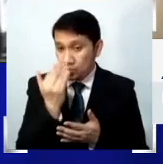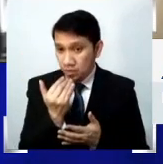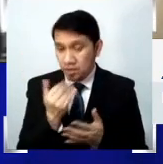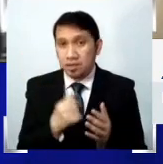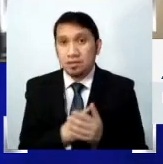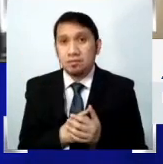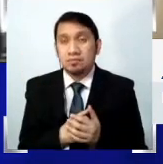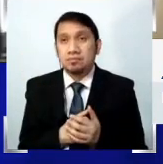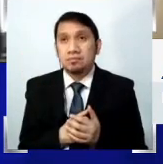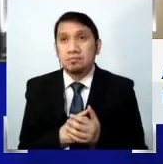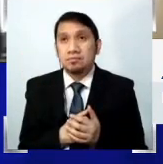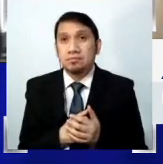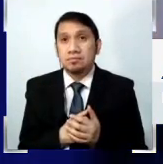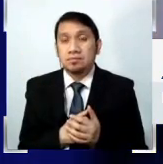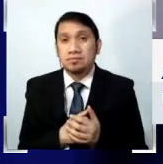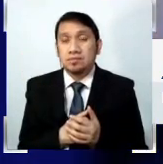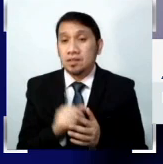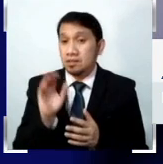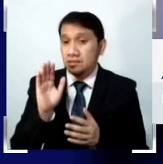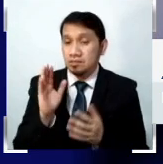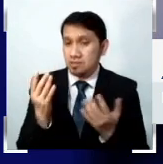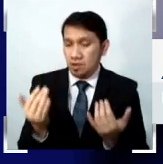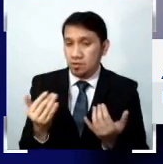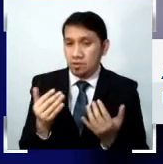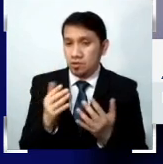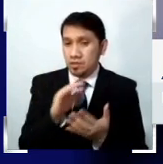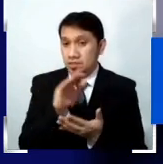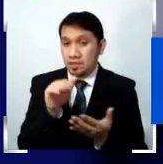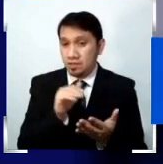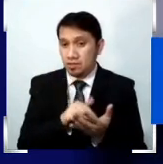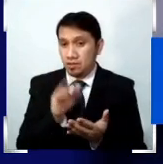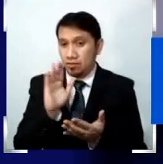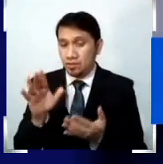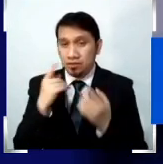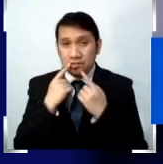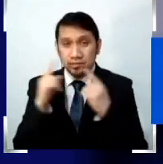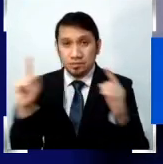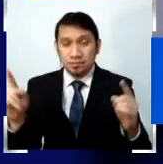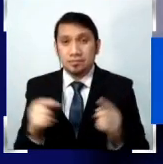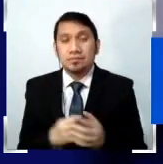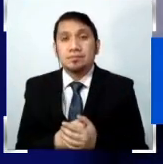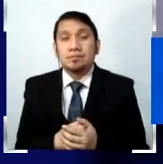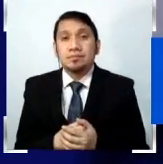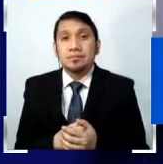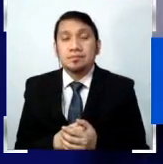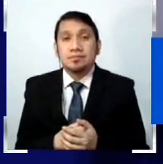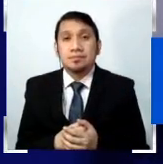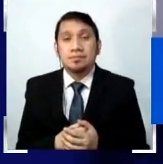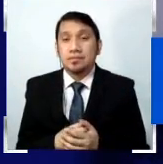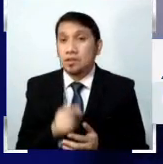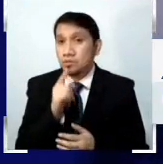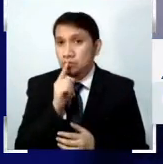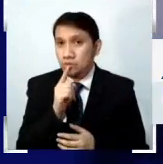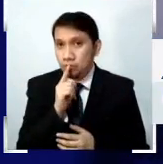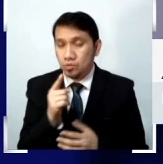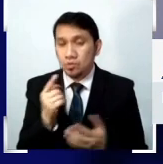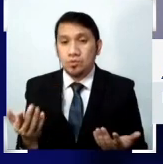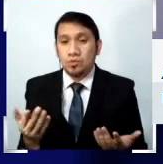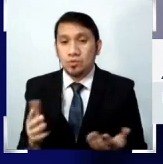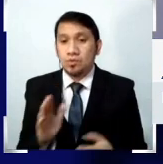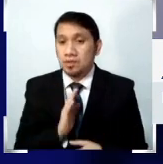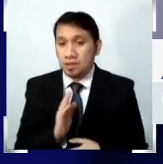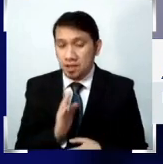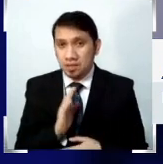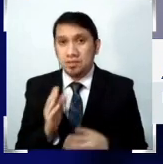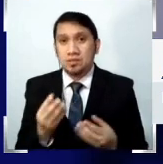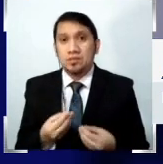kagitnaan ng iyong tagumpay. His charm, superb acting, and genuine kindness endearing to the Filipinos